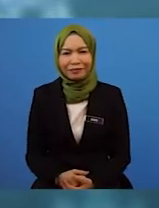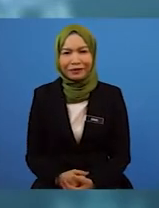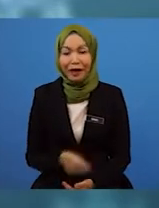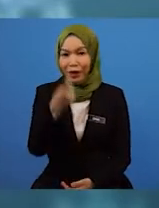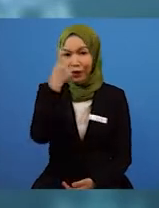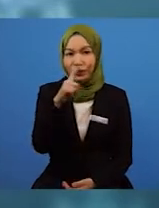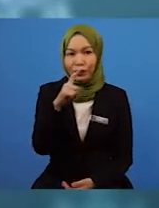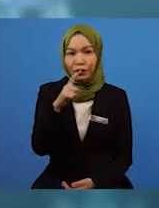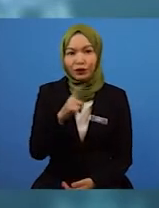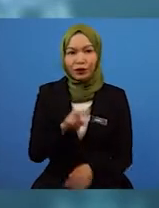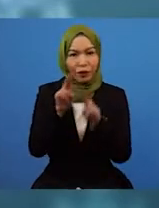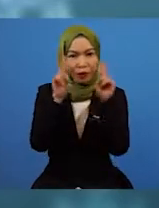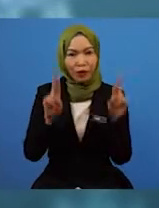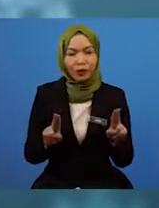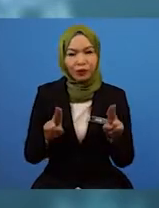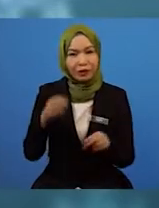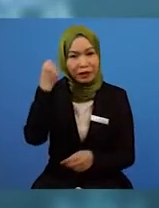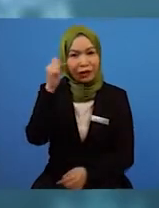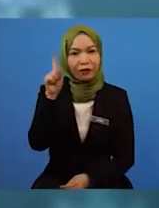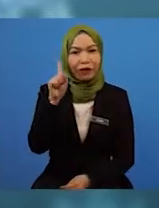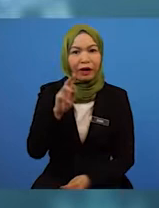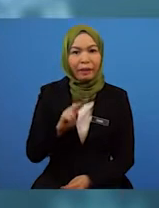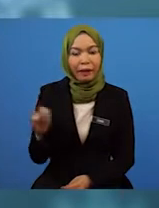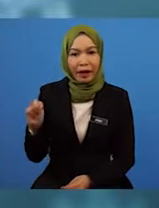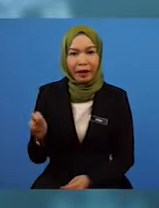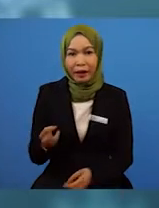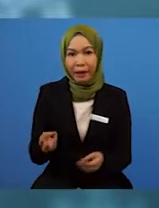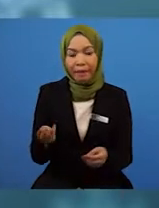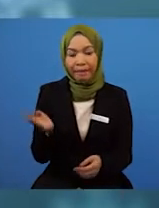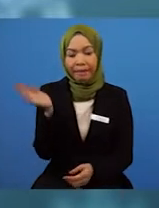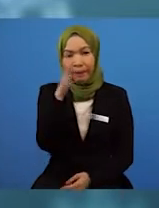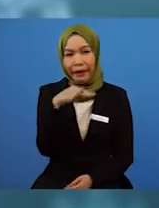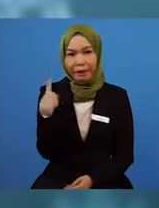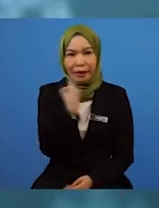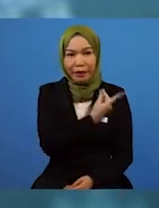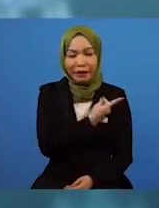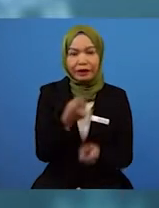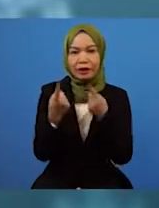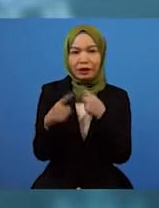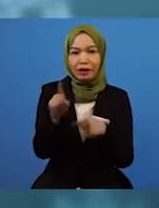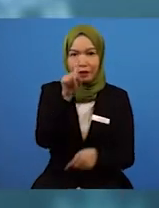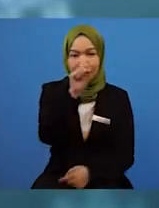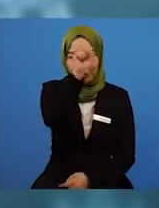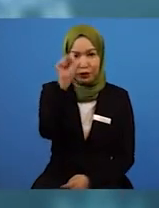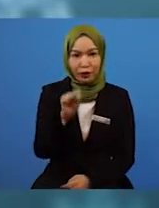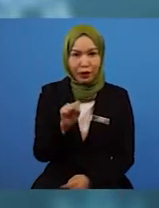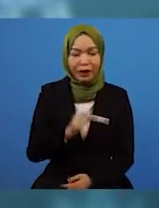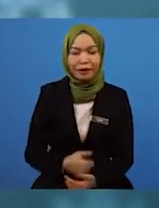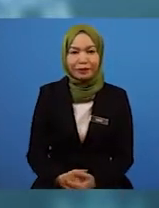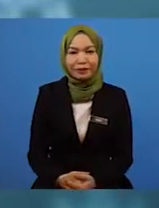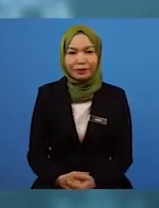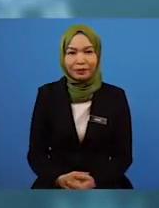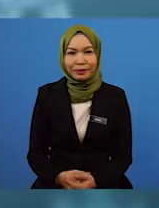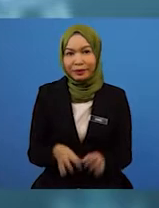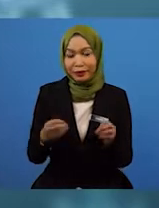Untuk menguji kefahaman murid-murid, mari kita cuba jawab satu lagi soalan.